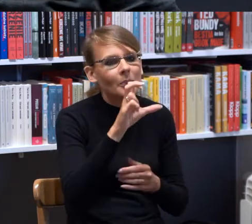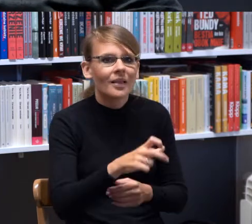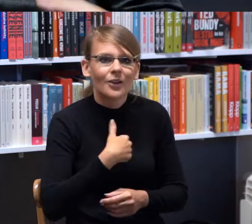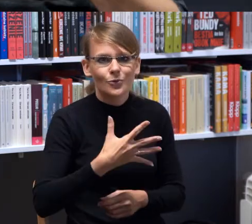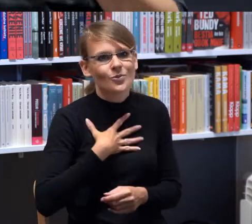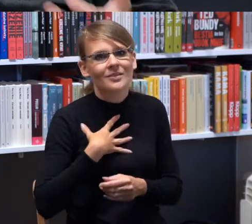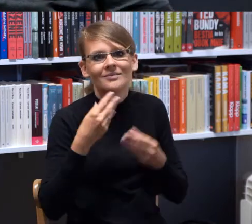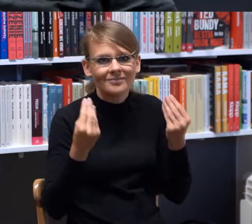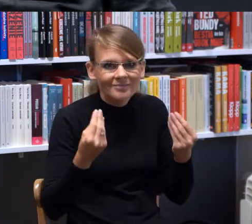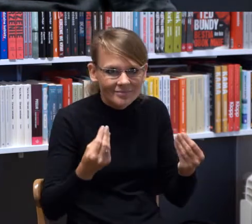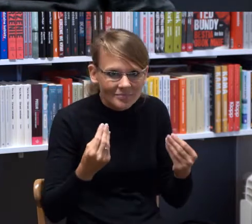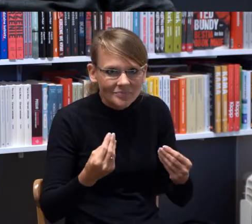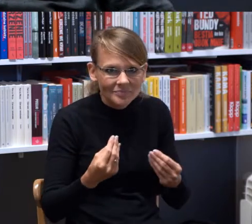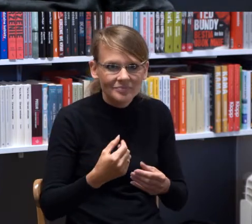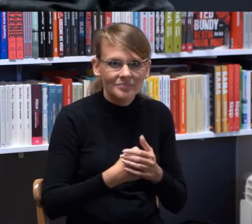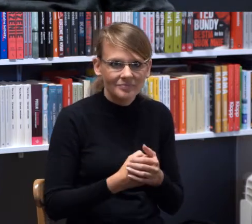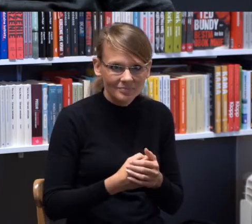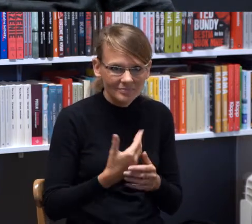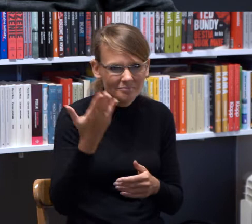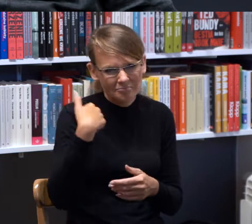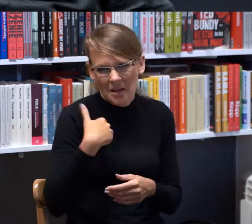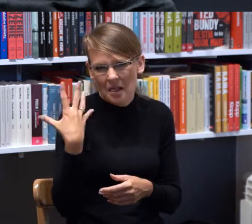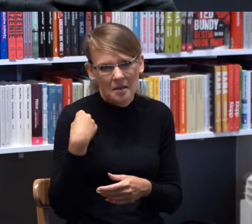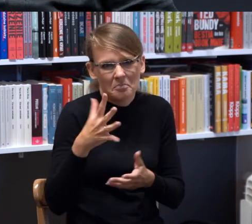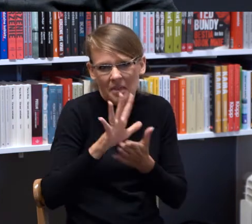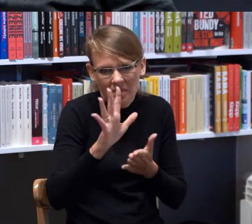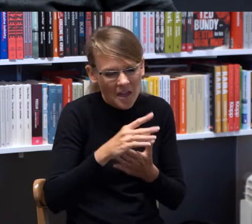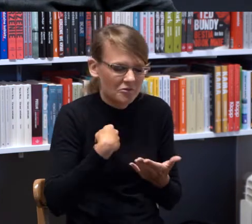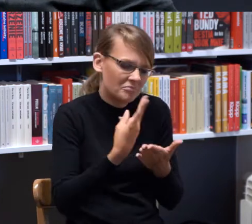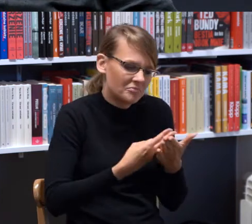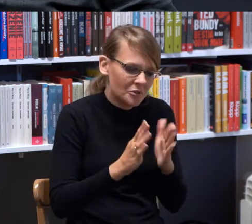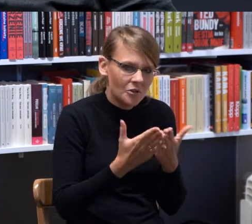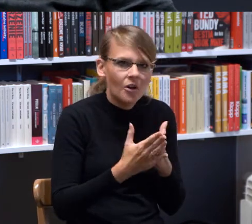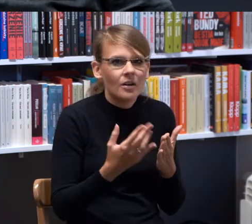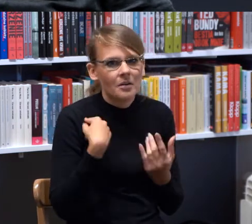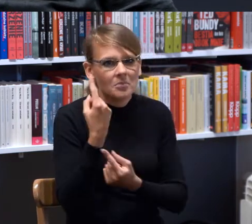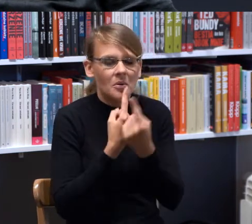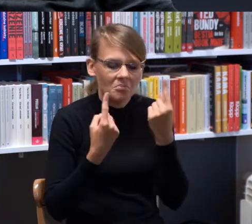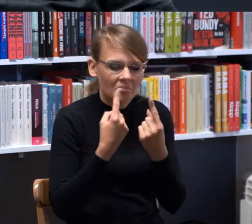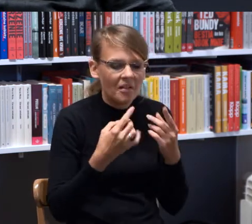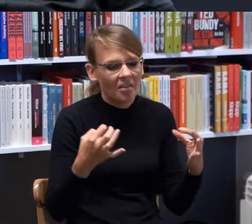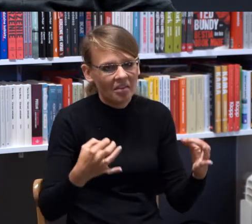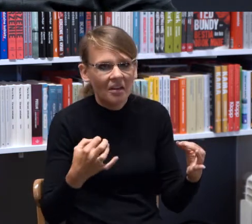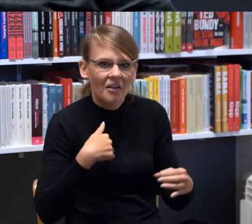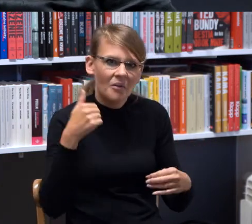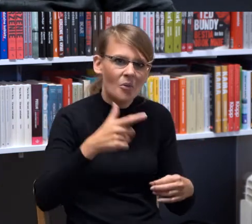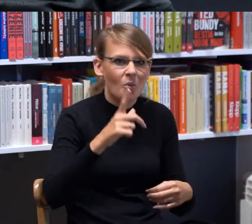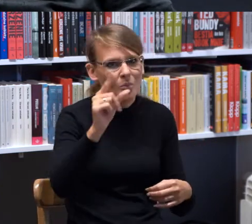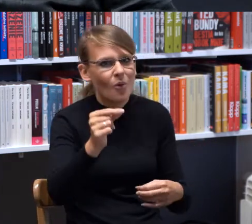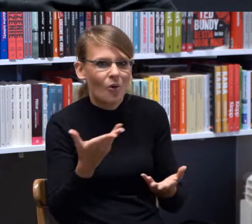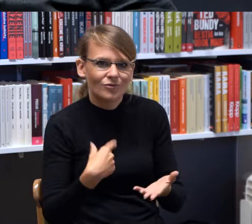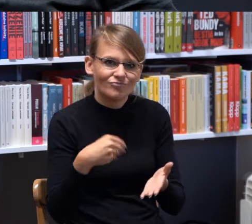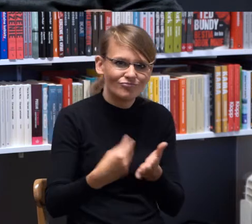fantastyczne. Po przeczytaniu Pod mocnym aniołem, miałem wtedy jakieś 15 lat, pomyślałem sobie, no to teraz trzeba iść tam po buteleczkę,